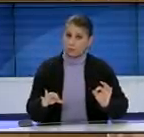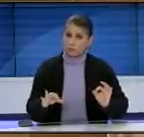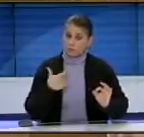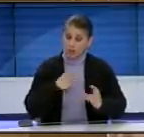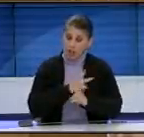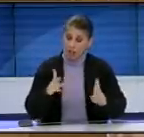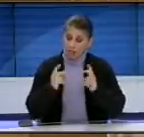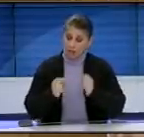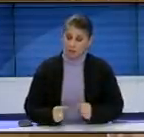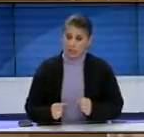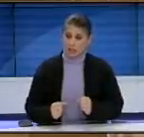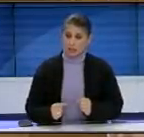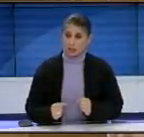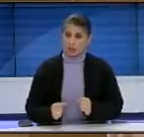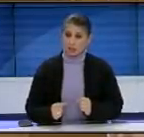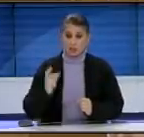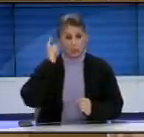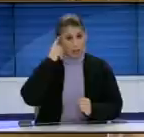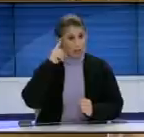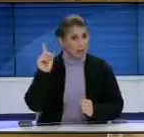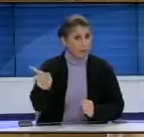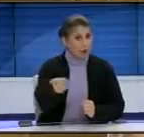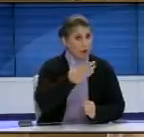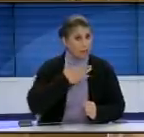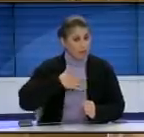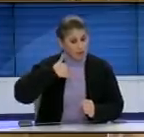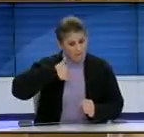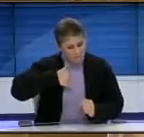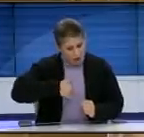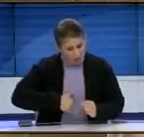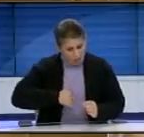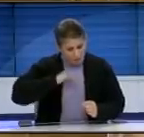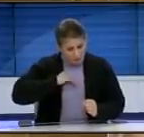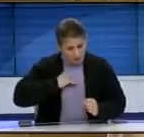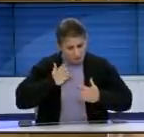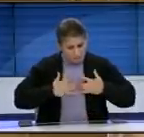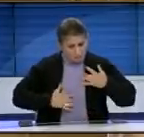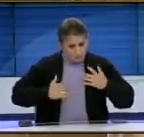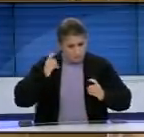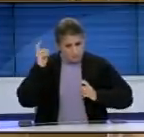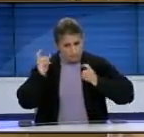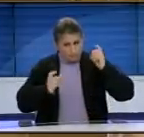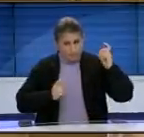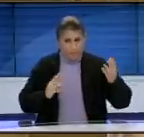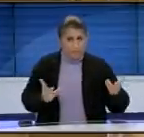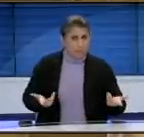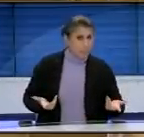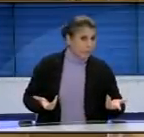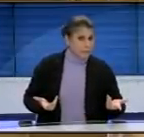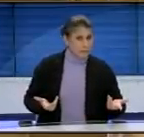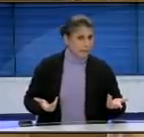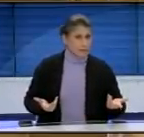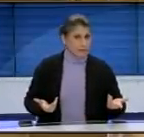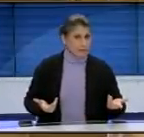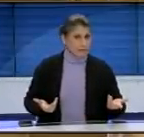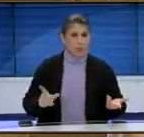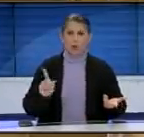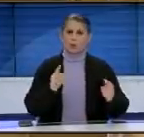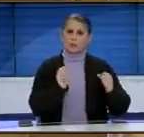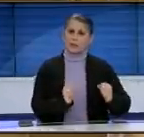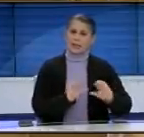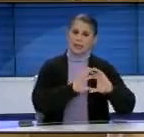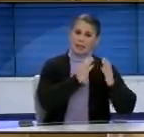να εκφράσω σήμερα τη βαθύτατη ανησυχία μας για ορισμένες, προφανώς όχι για τις στάσεις